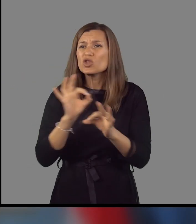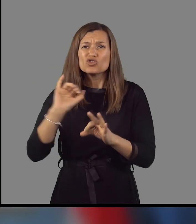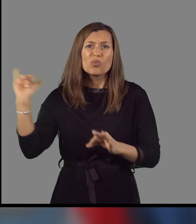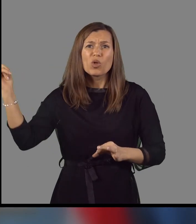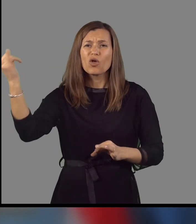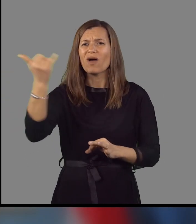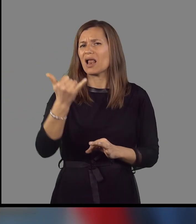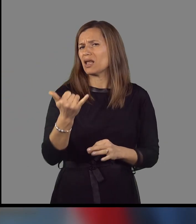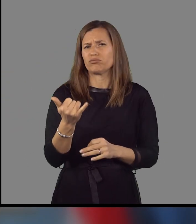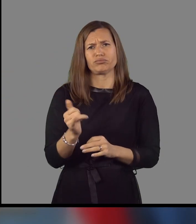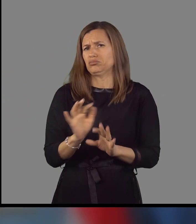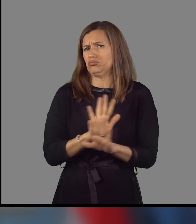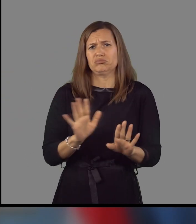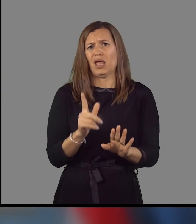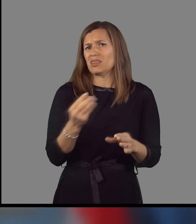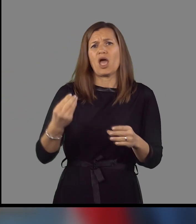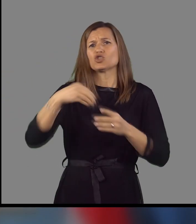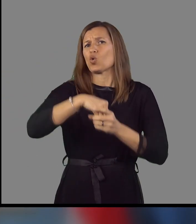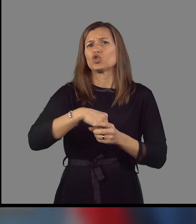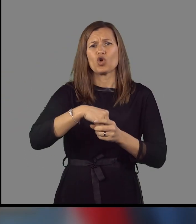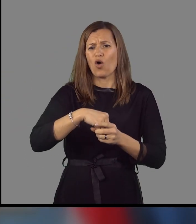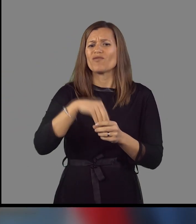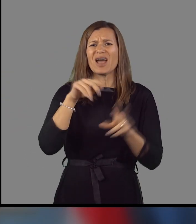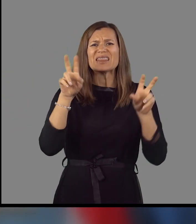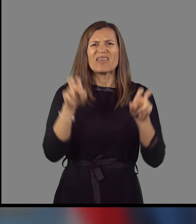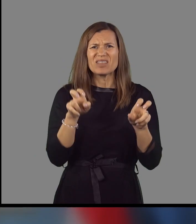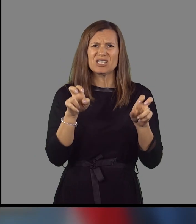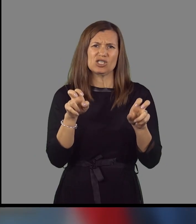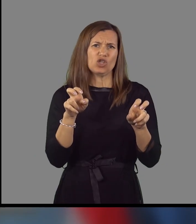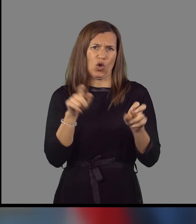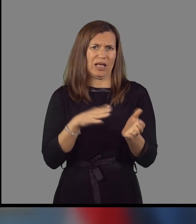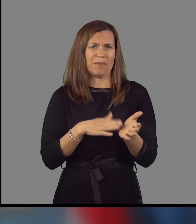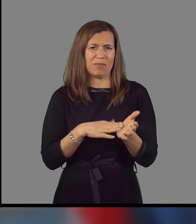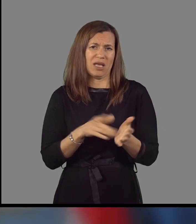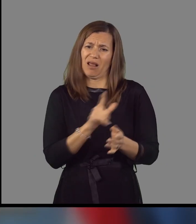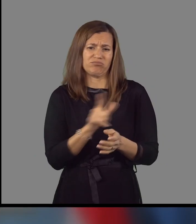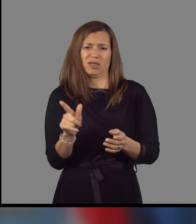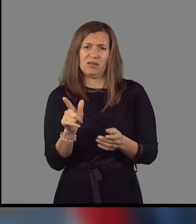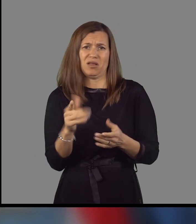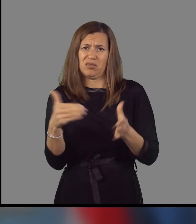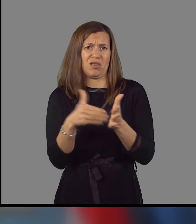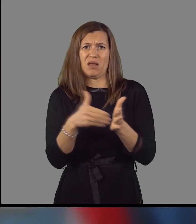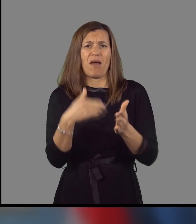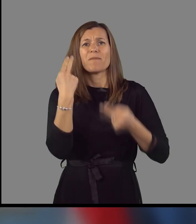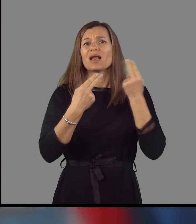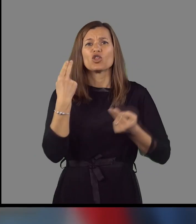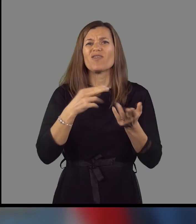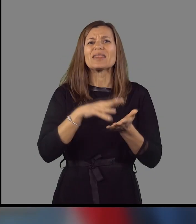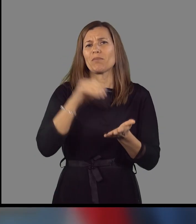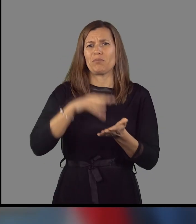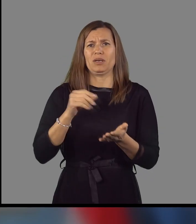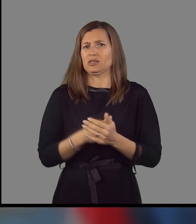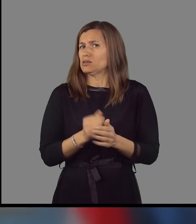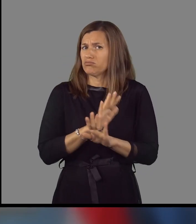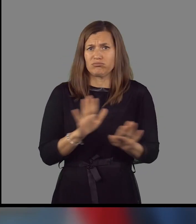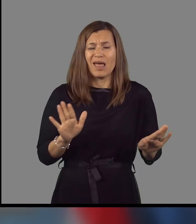ne sodijo v opisano definicijo primera in tudi ne sodijo za pregledovanje brisov. O